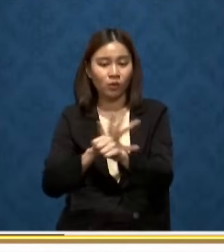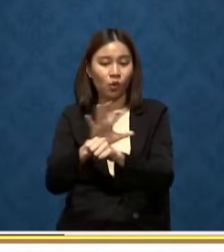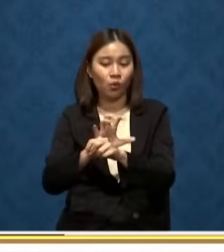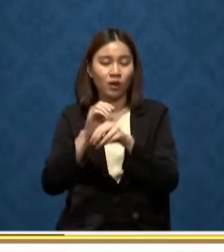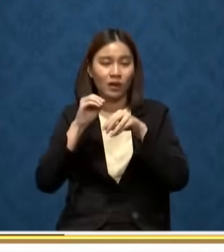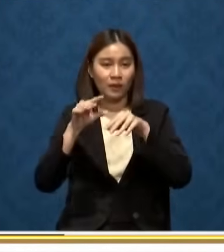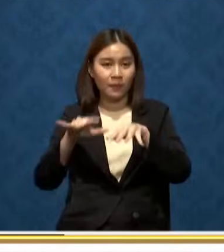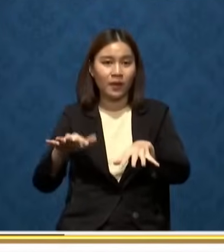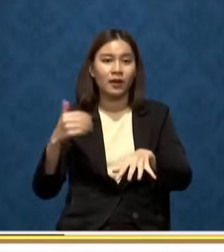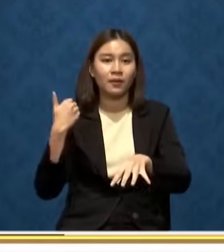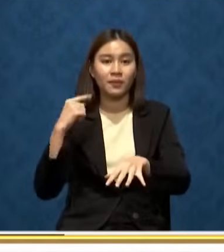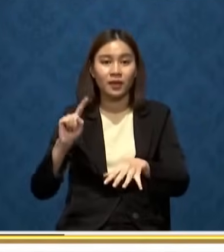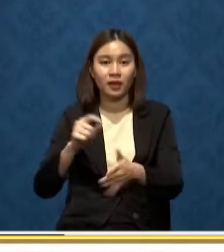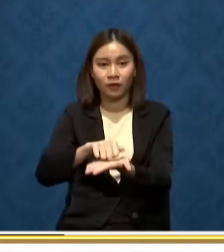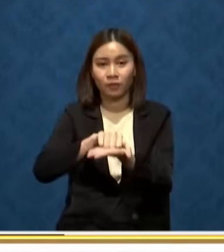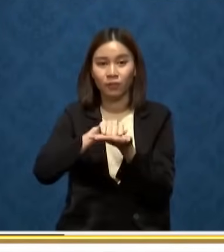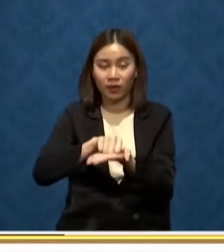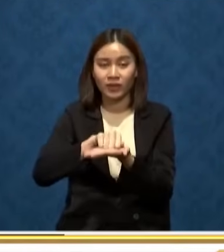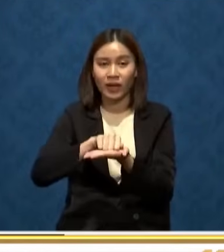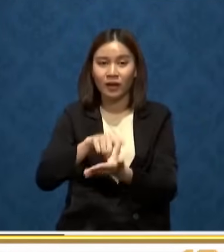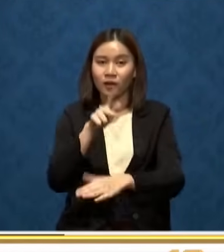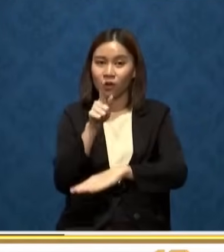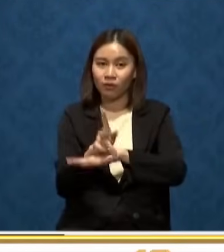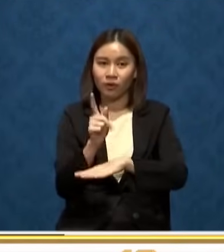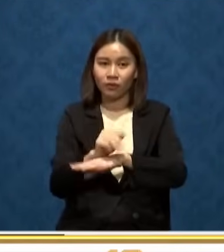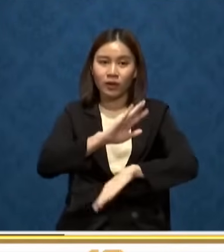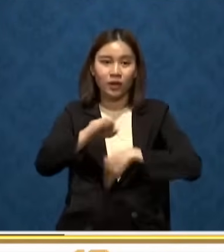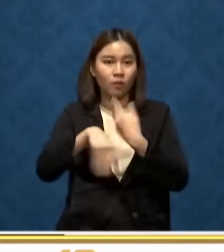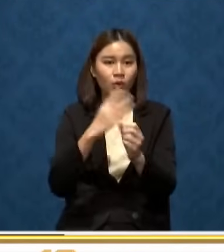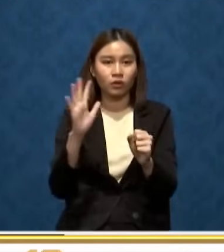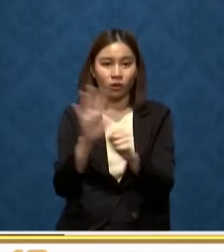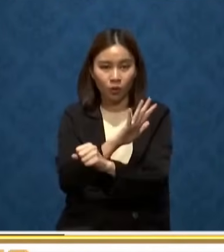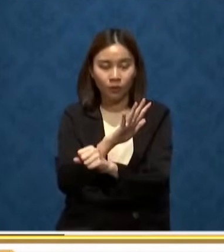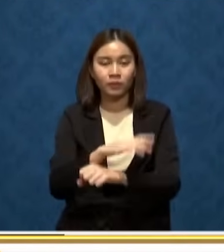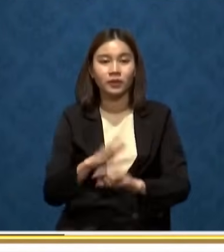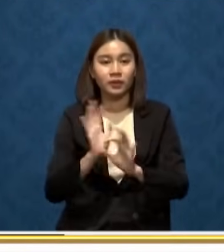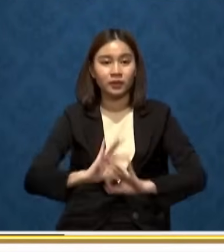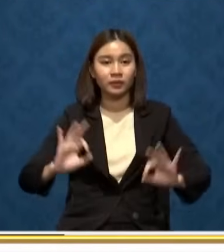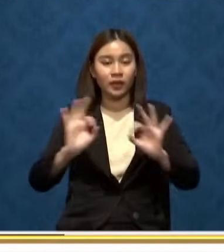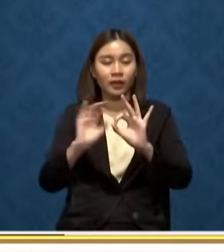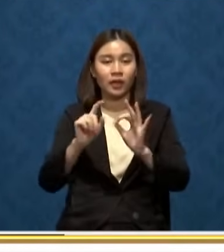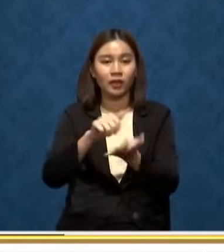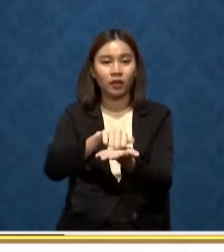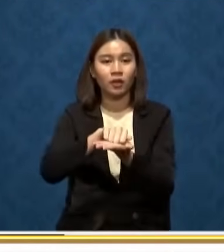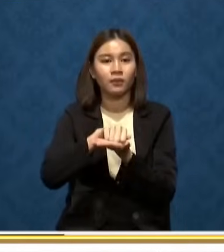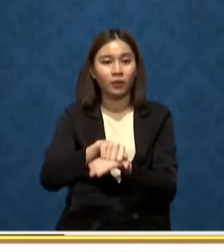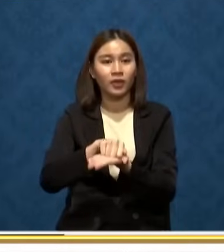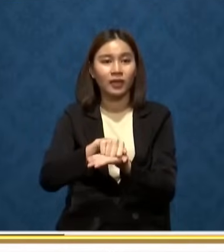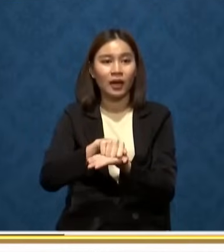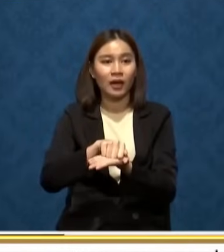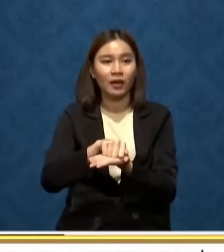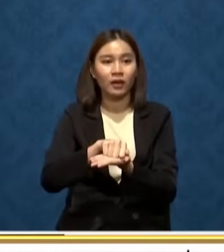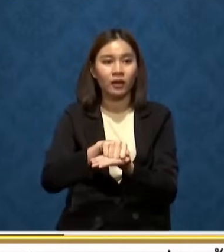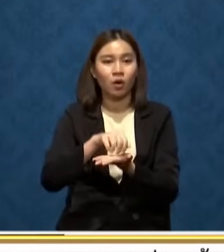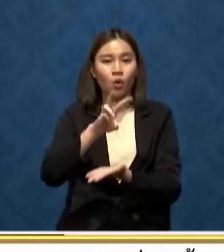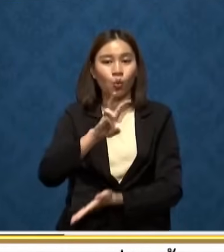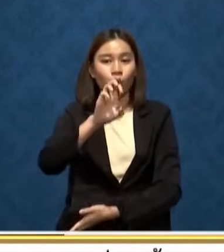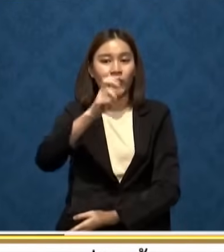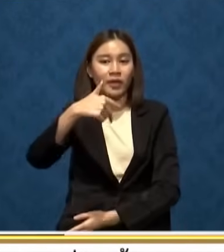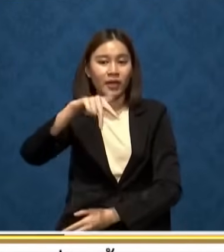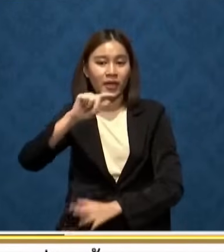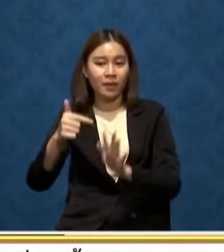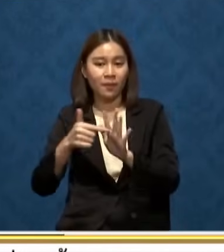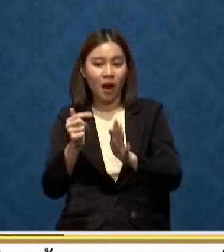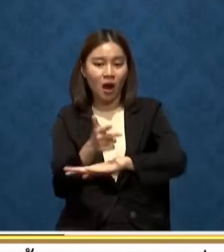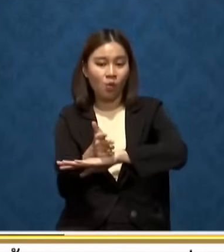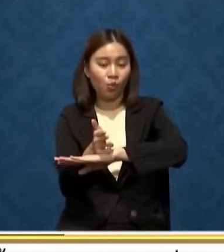ามีบริการออนไลน์ครบทุกรูปแบบนะคะโดยเฉพาะบริการที่เรียกว่าวิภาหรือว่าช่องวิดี